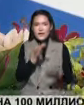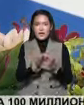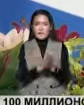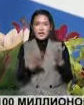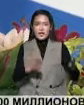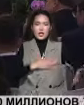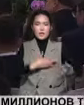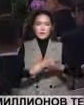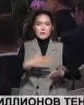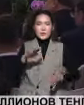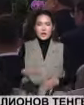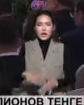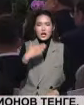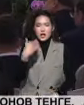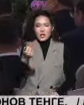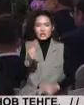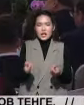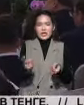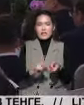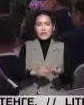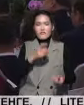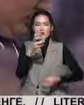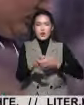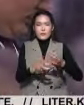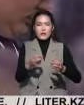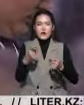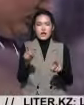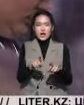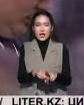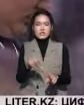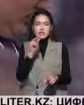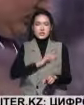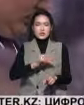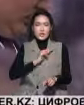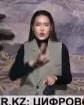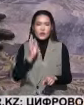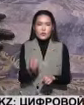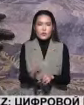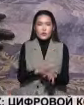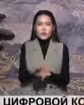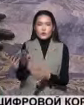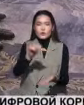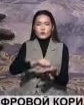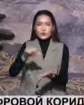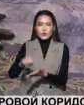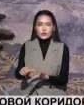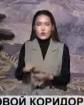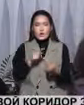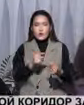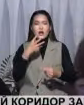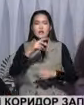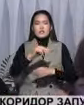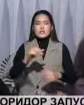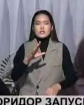будет оставаться открытым и связанным с миром. Но при этом страна будет проявлять бдительность и проактивность в противодействии внешним